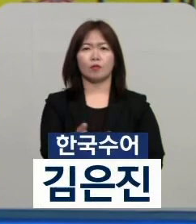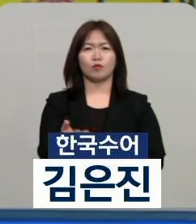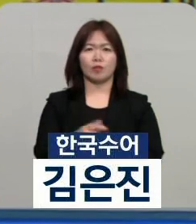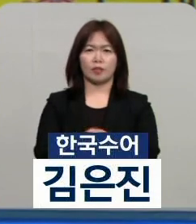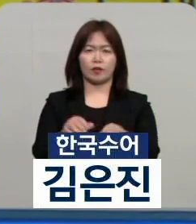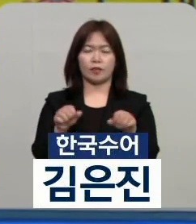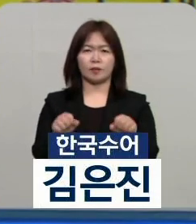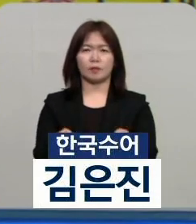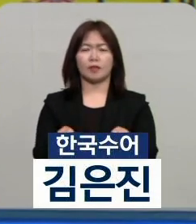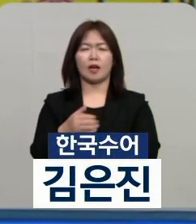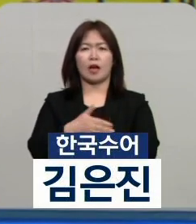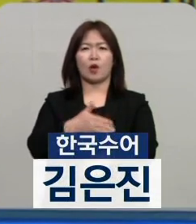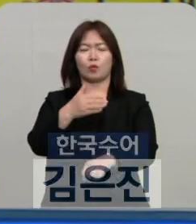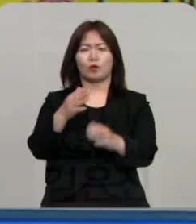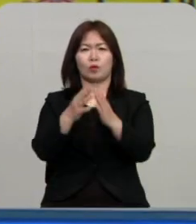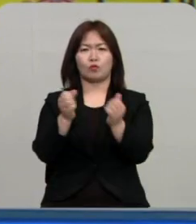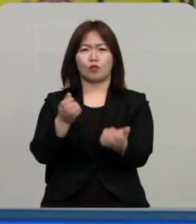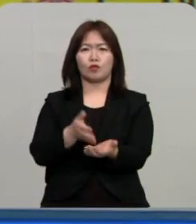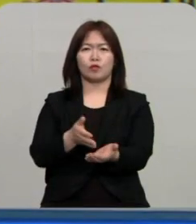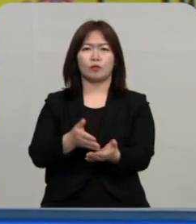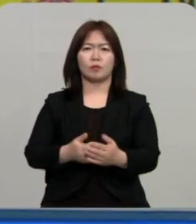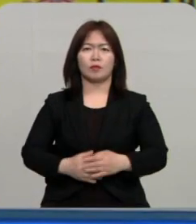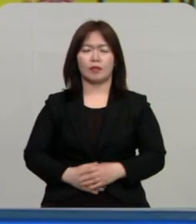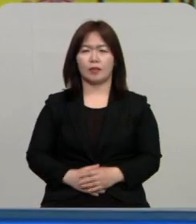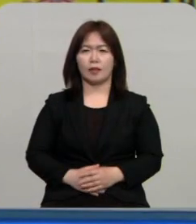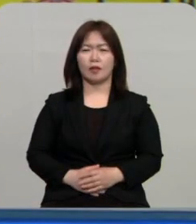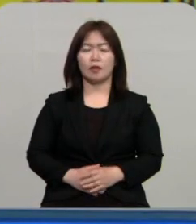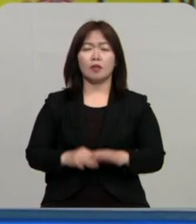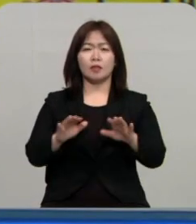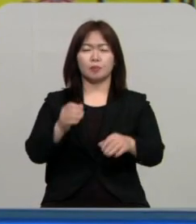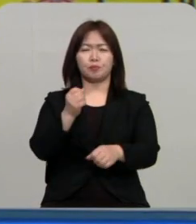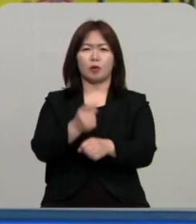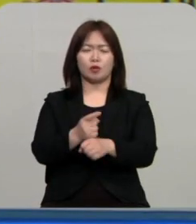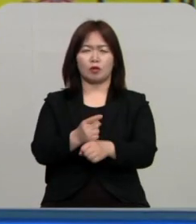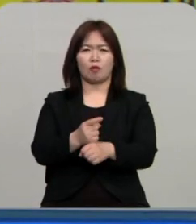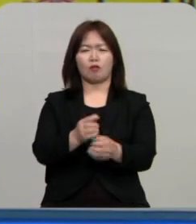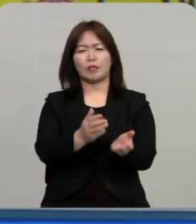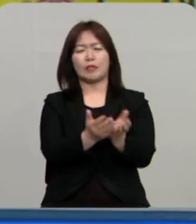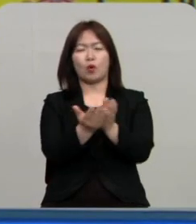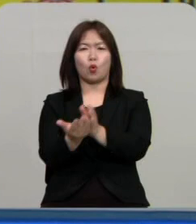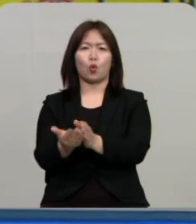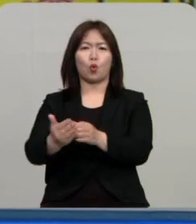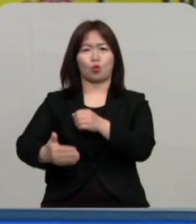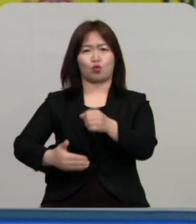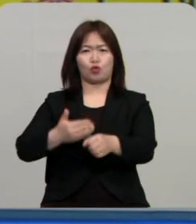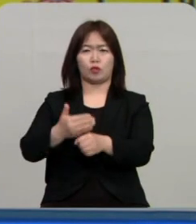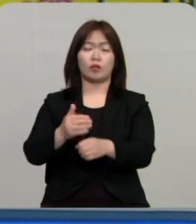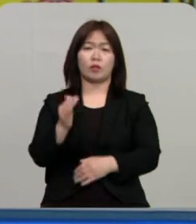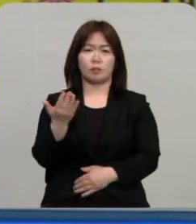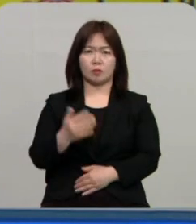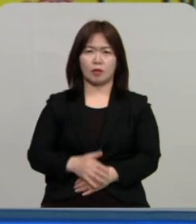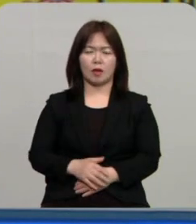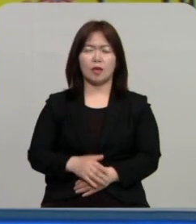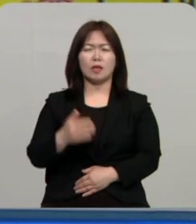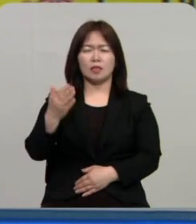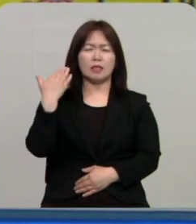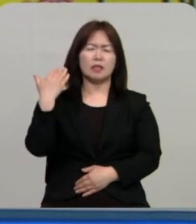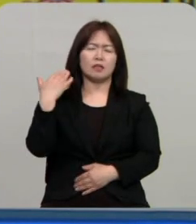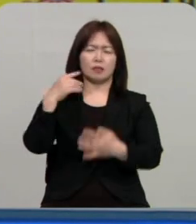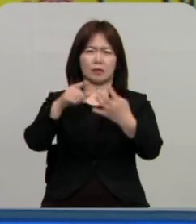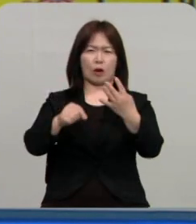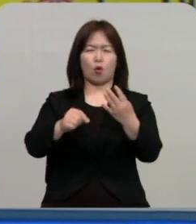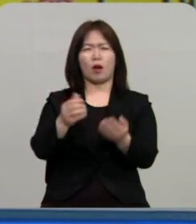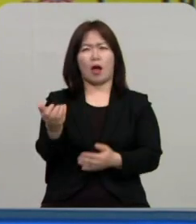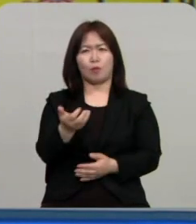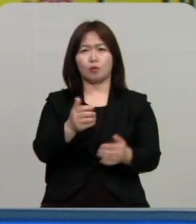시청자 여러분 안녕하십니까? 9시 전북권 뉴스입니다. 어느덧 세월호 9주기가 다가왔습니다. 지울 수 없는 4월의